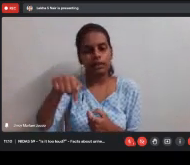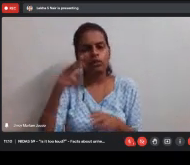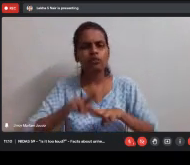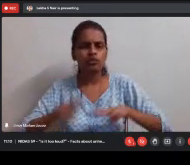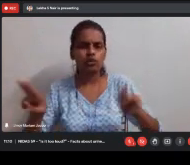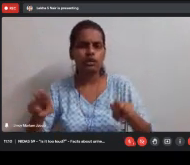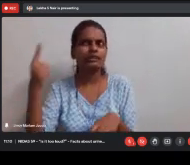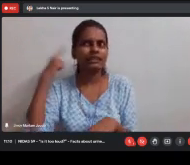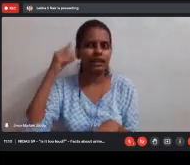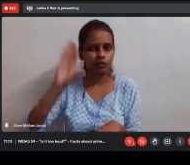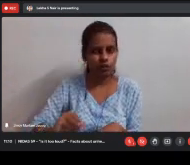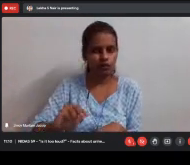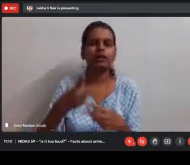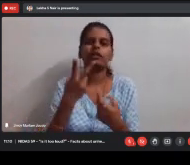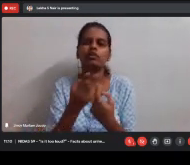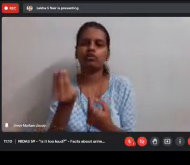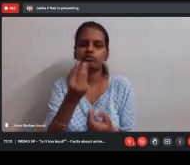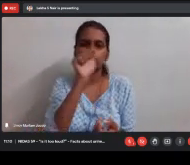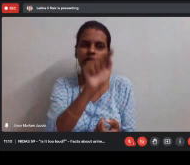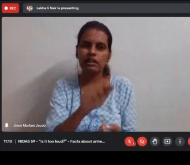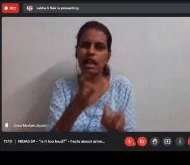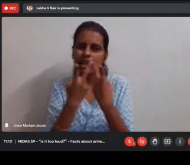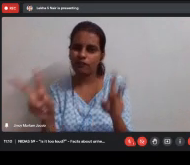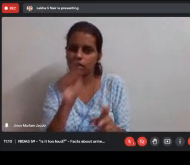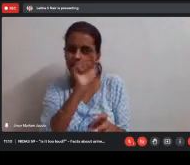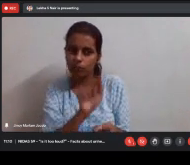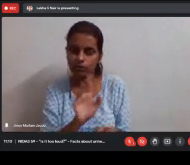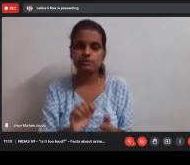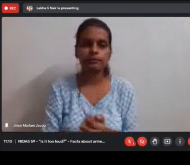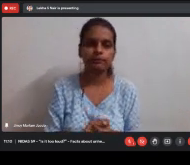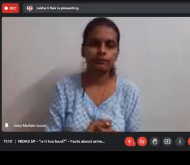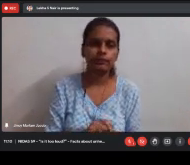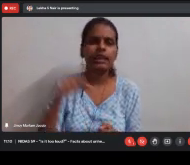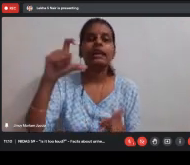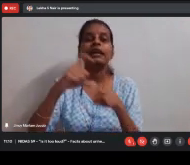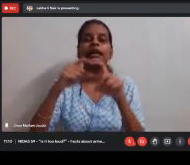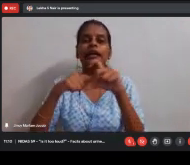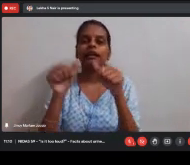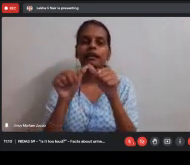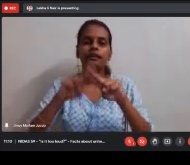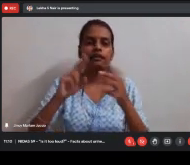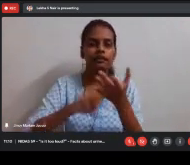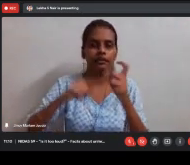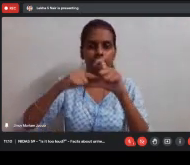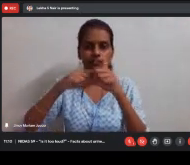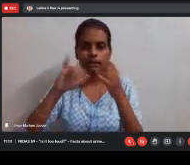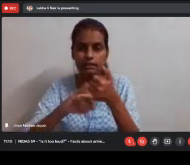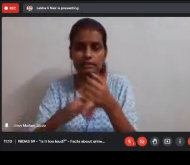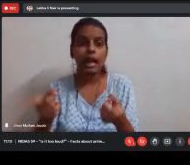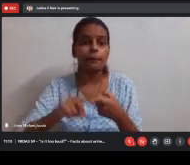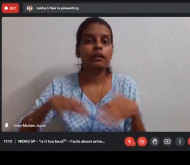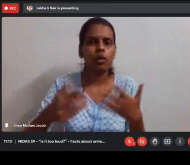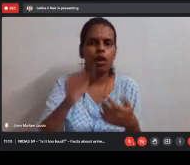വിസില് പോലുള്ള ശബ്ദങ്ങൾ കേൾക്കുന്നില്ല, അല്ലെങ്കിൽ എനിക്ക് ശബ്ദം കേൾക്കുന്നുണ്ട് പക്ഷെ പറയുന്നത് മനസ്സിലാകുന്നില്ല, ഇങ്ങനെയൊക്കെ ഉള്ള